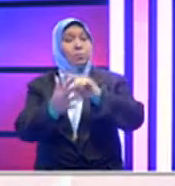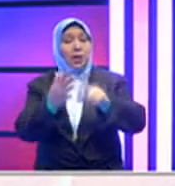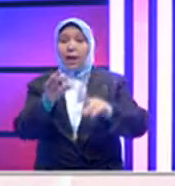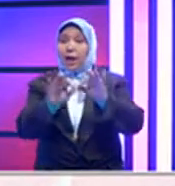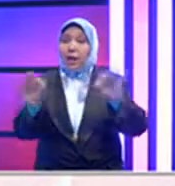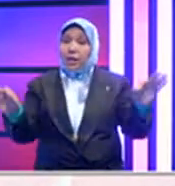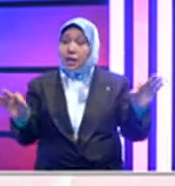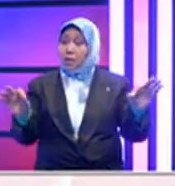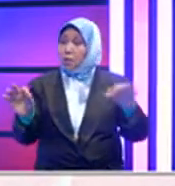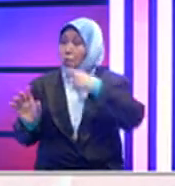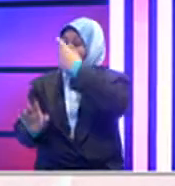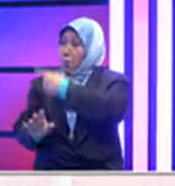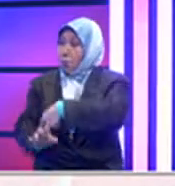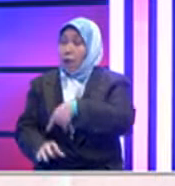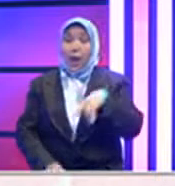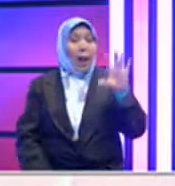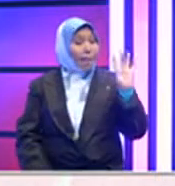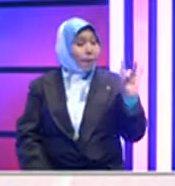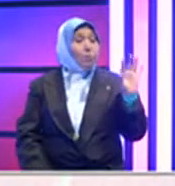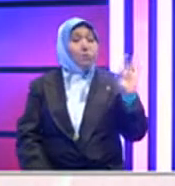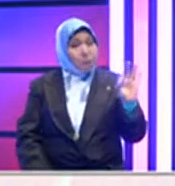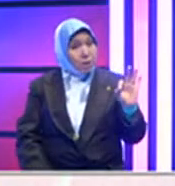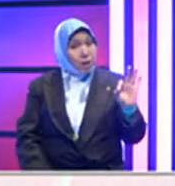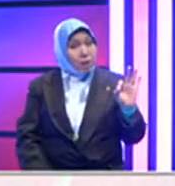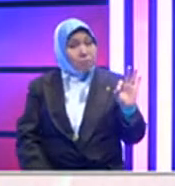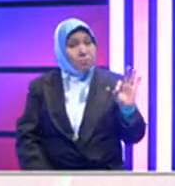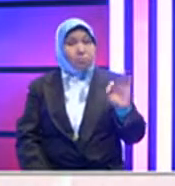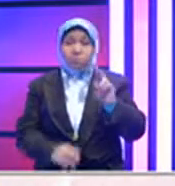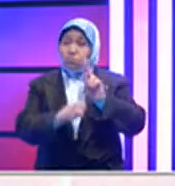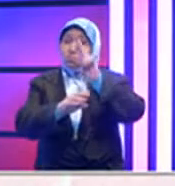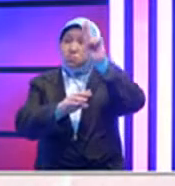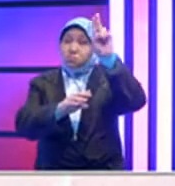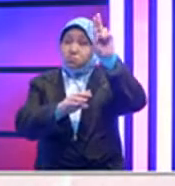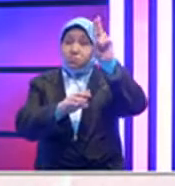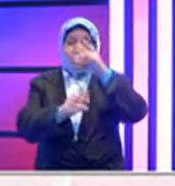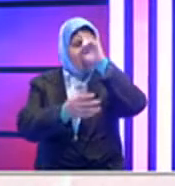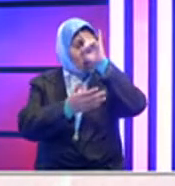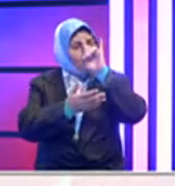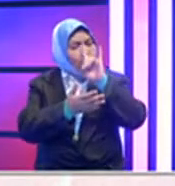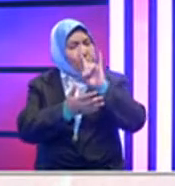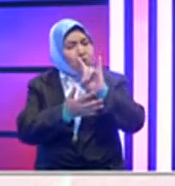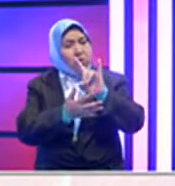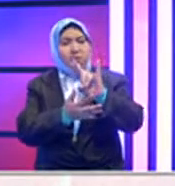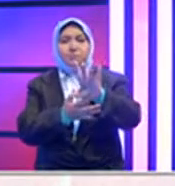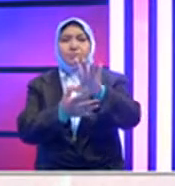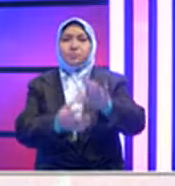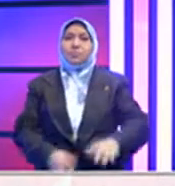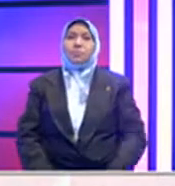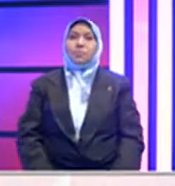ayat yang ke 89 atas kalian audzubillahiminasyaitonirojim